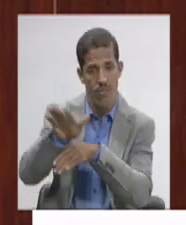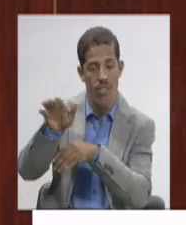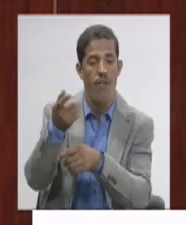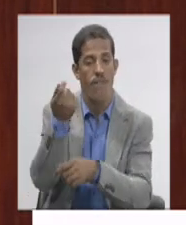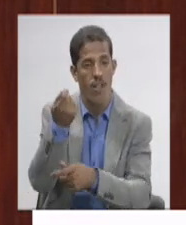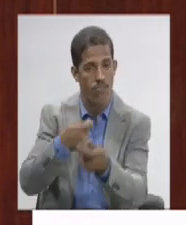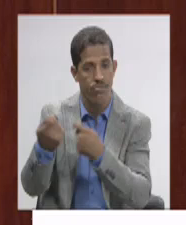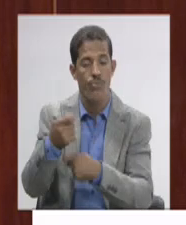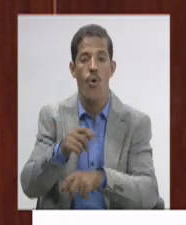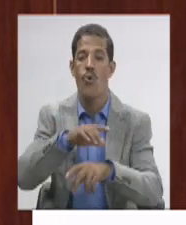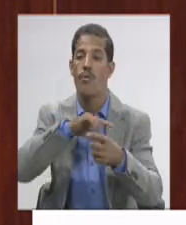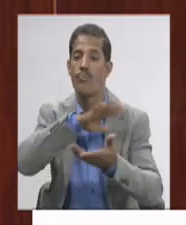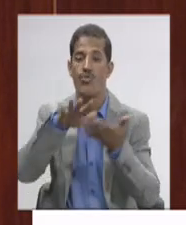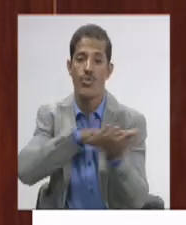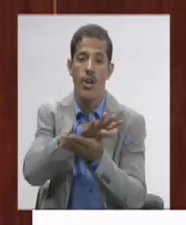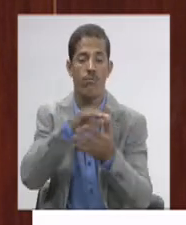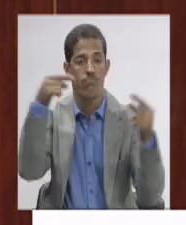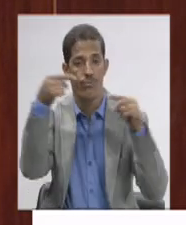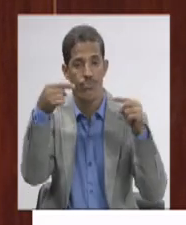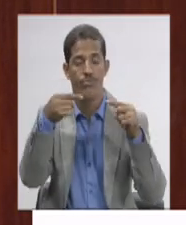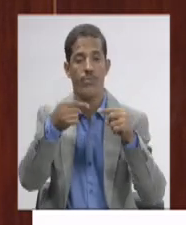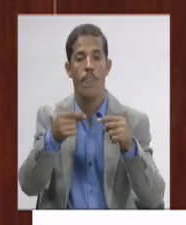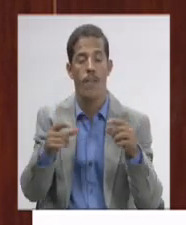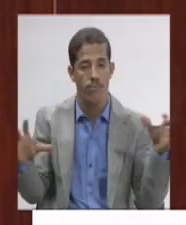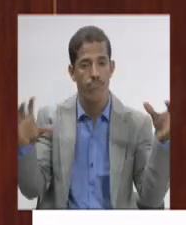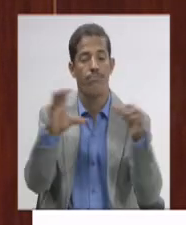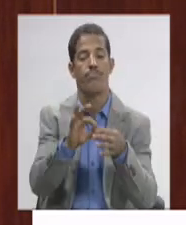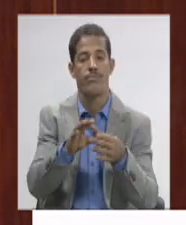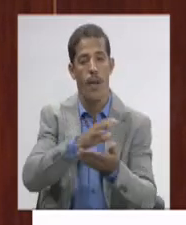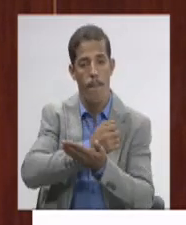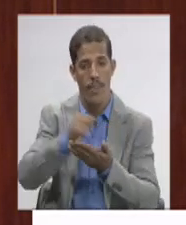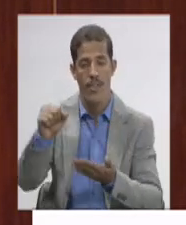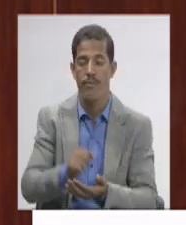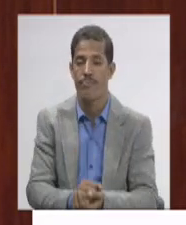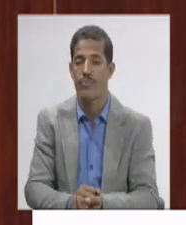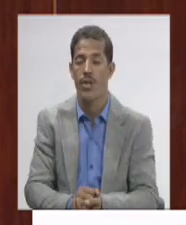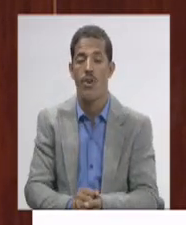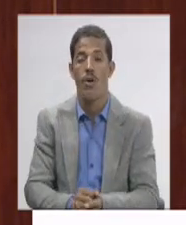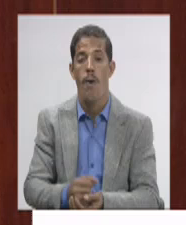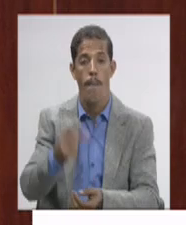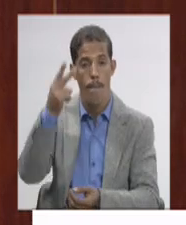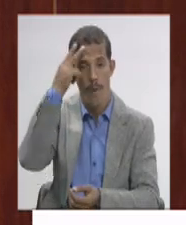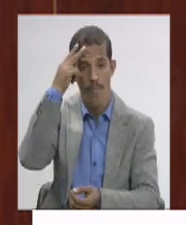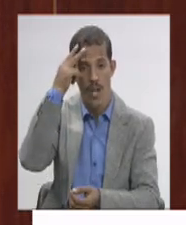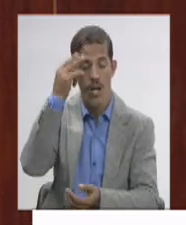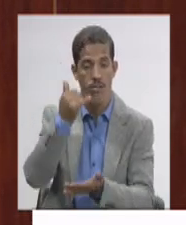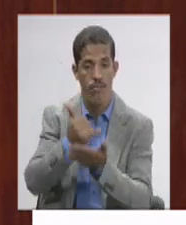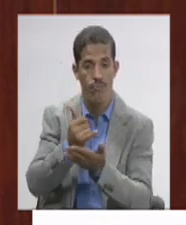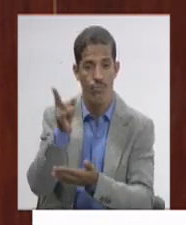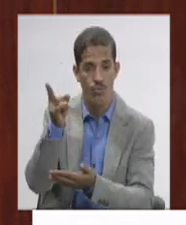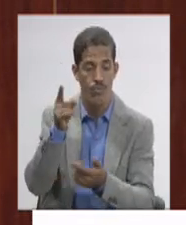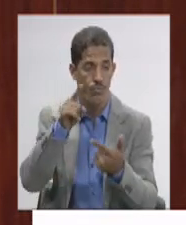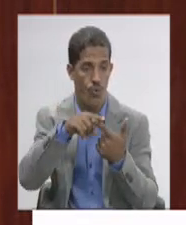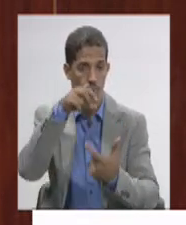النزاعات مبينا انه من هذا المنطلق يترتب على كل من المملكه العربيه السعوديه والجمهوريه